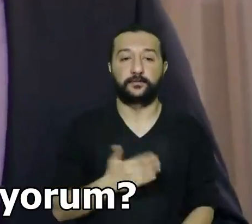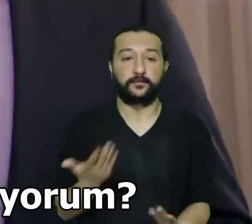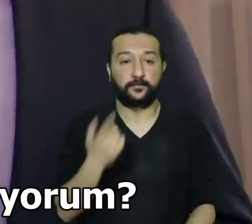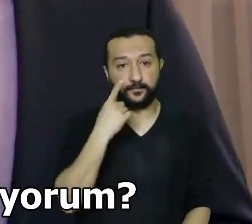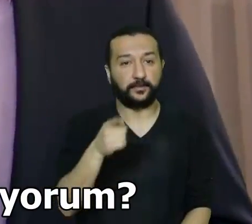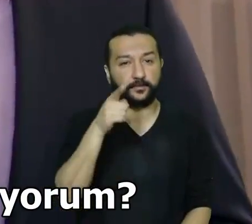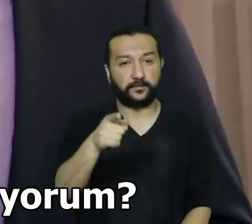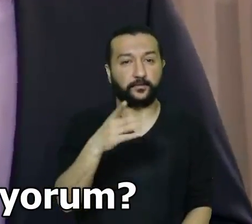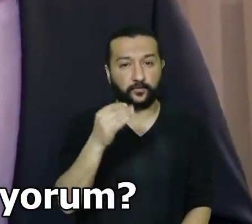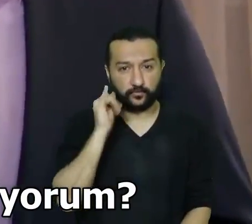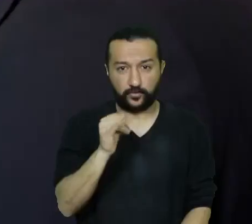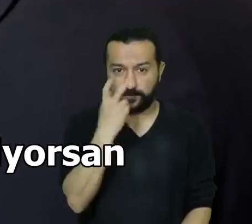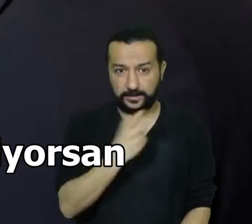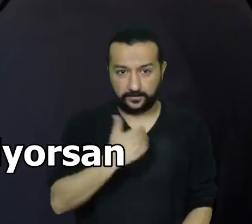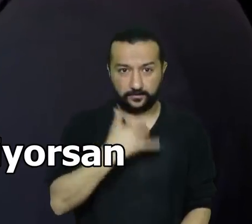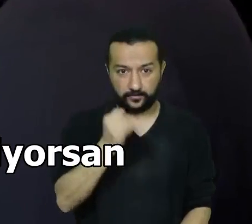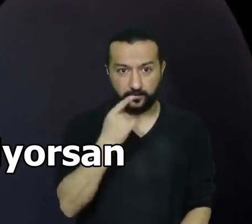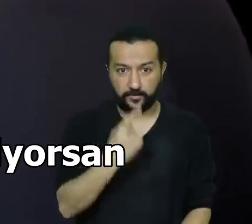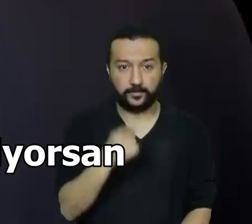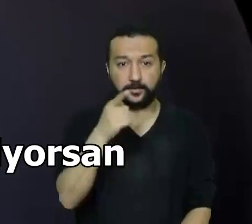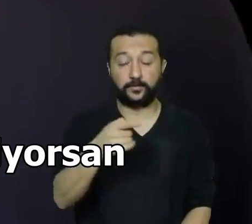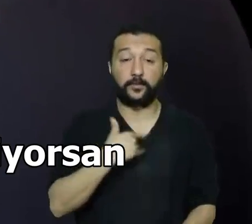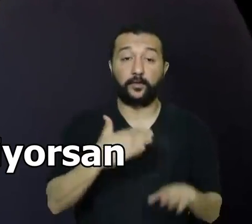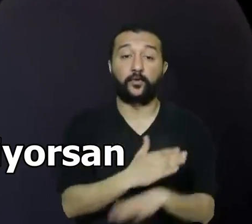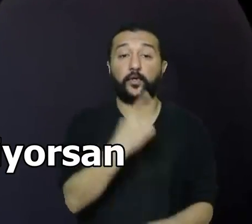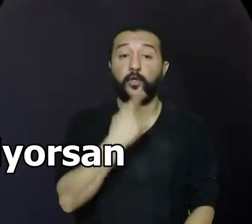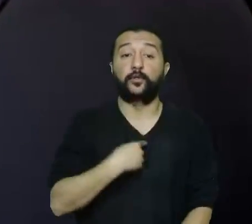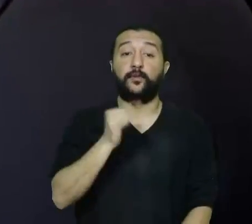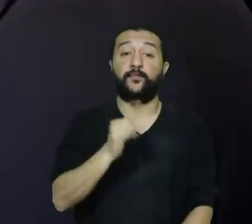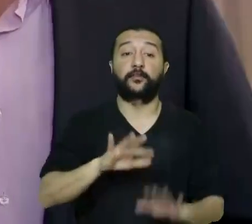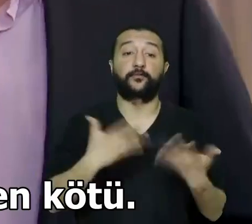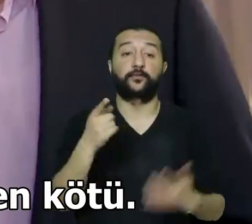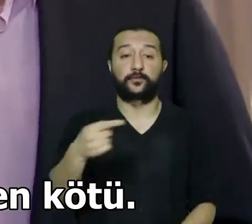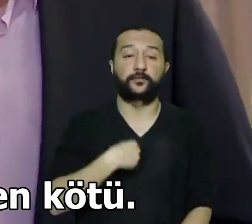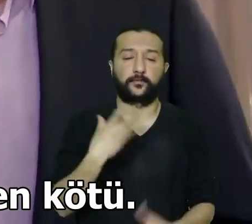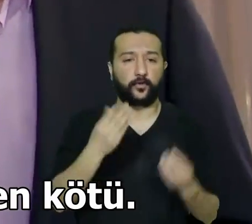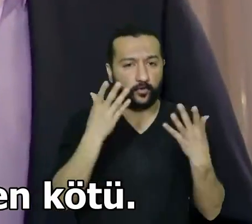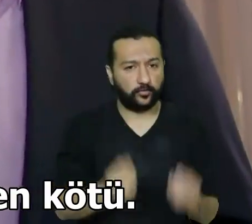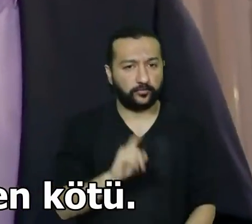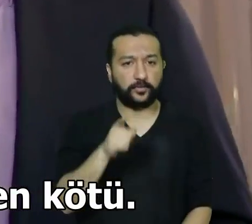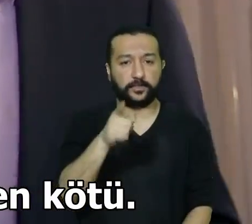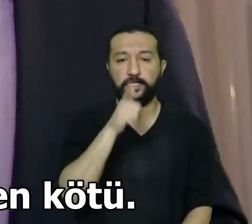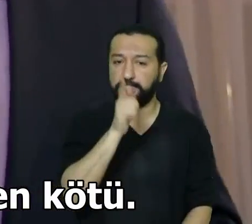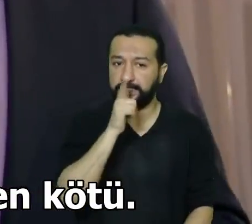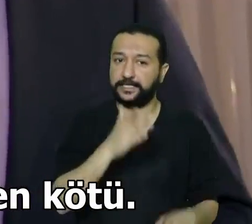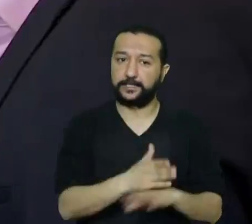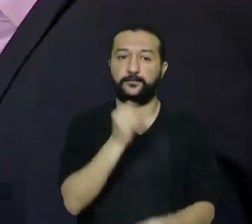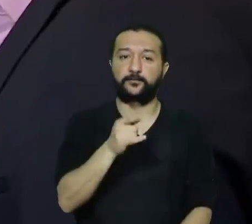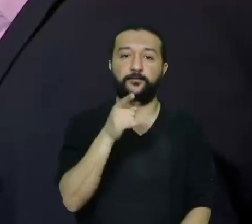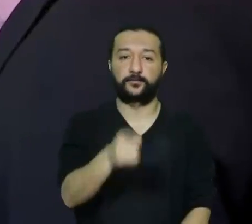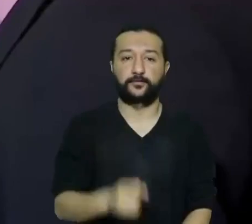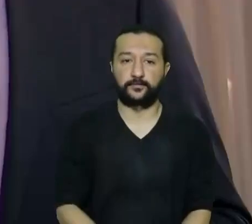Bak hayatım çok mu kötü söylüyorum? Bak eğer bana doğruyu söylemiyorsan fena bozuşuruz. Olur mu hayatım? Sesin gerçekten